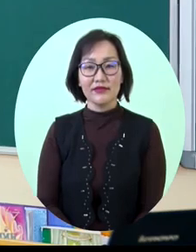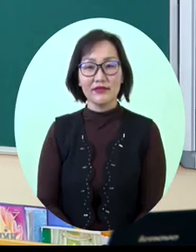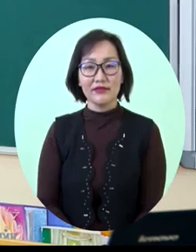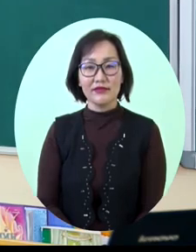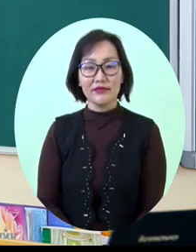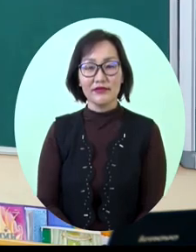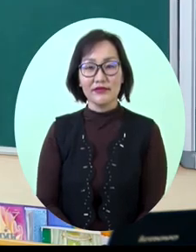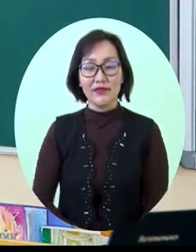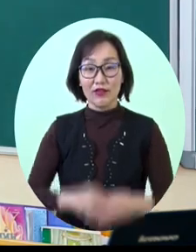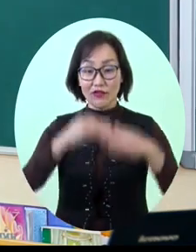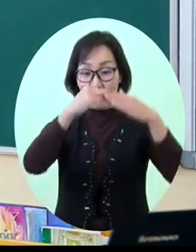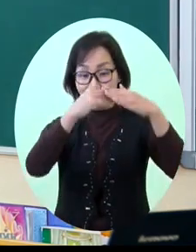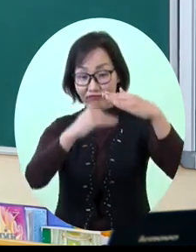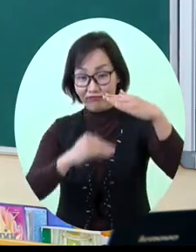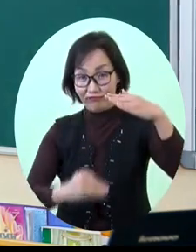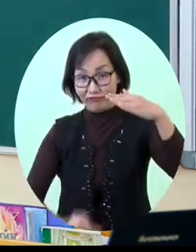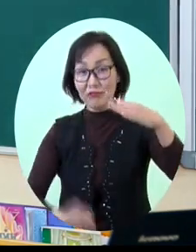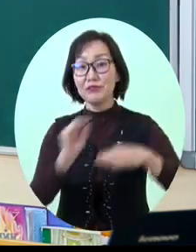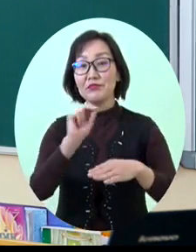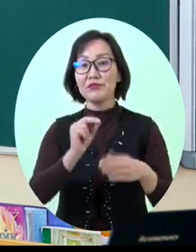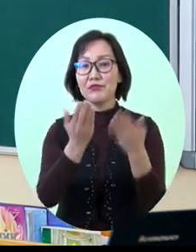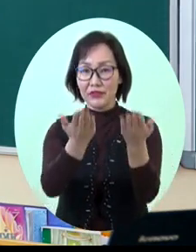Шоо гэт ингээ доошоо жагсаан бичиж шүү хүмүүд.